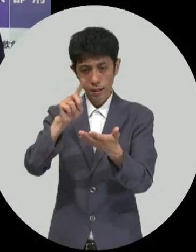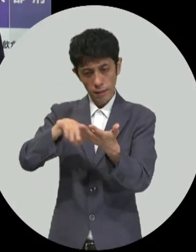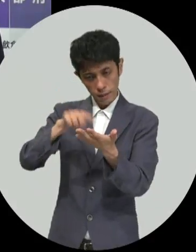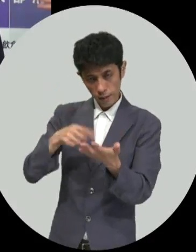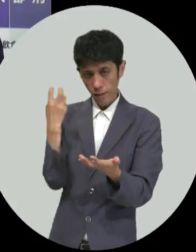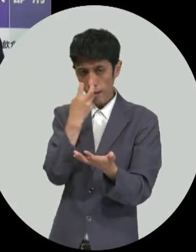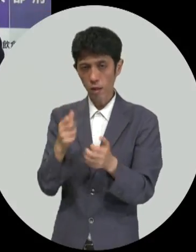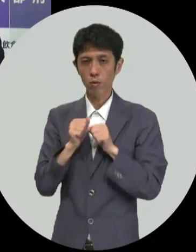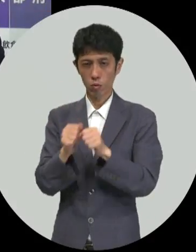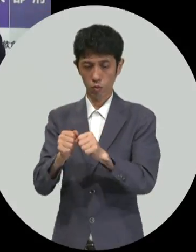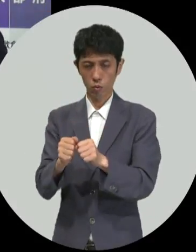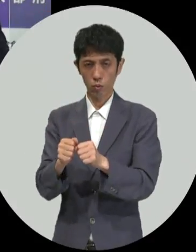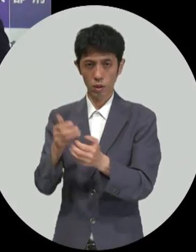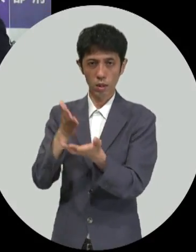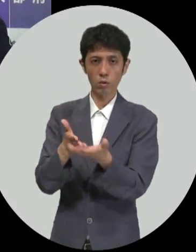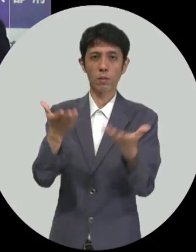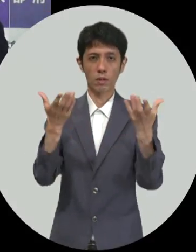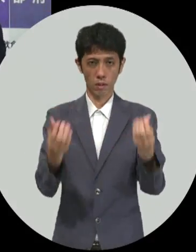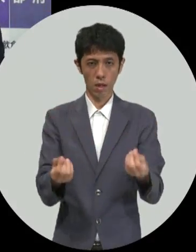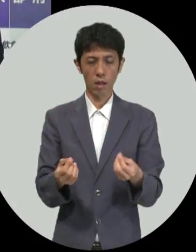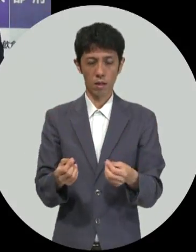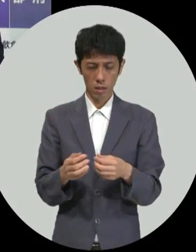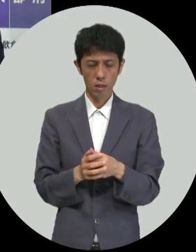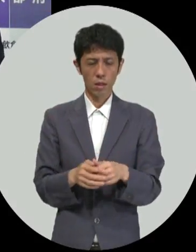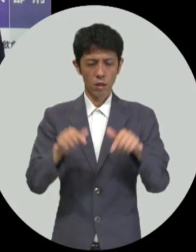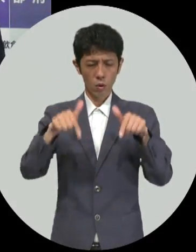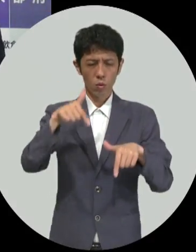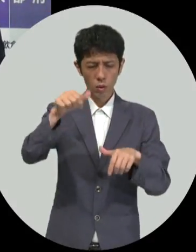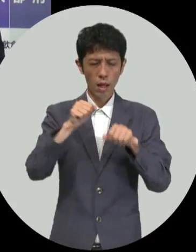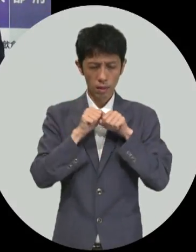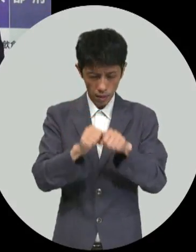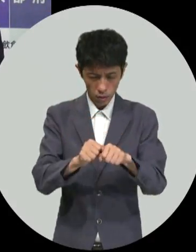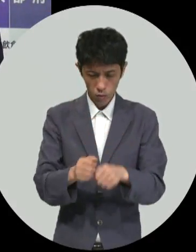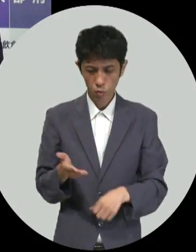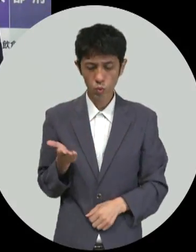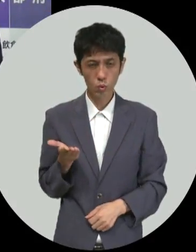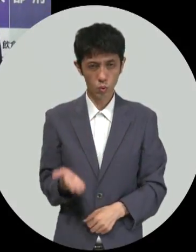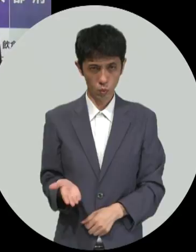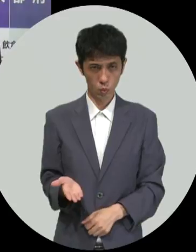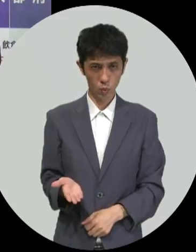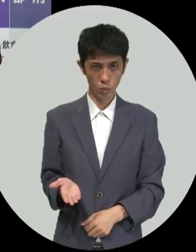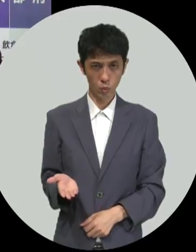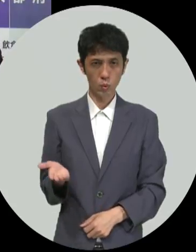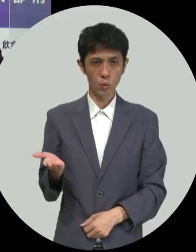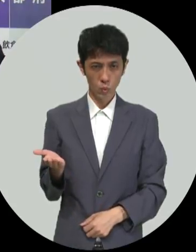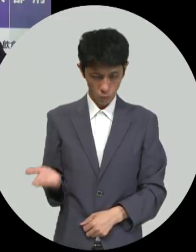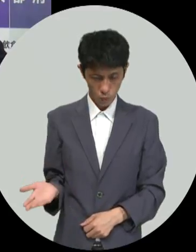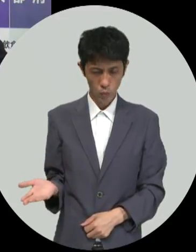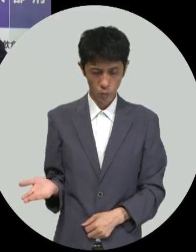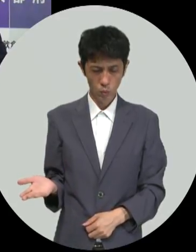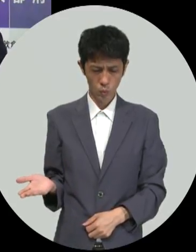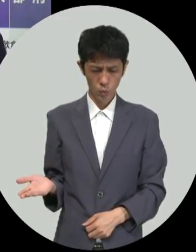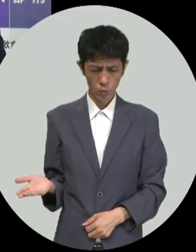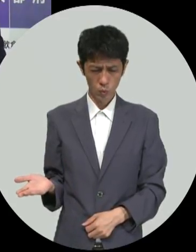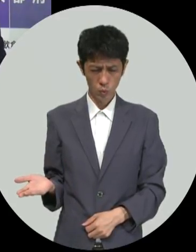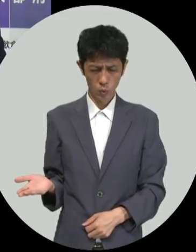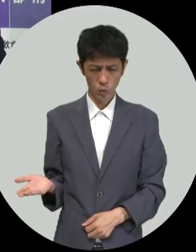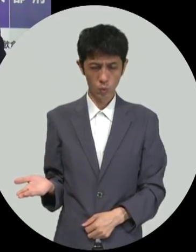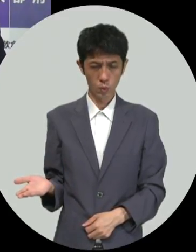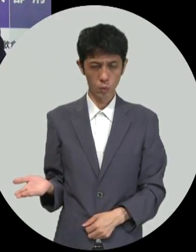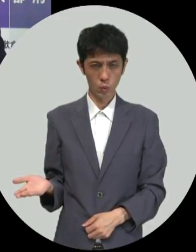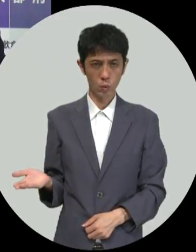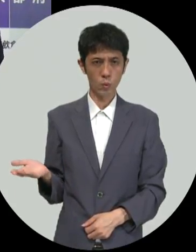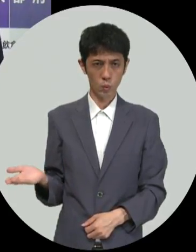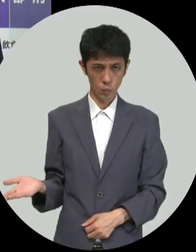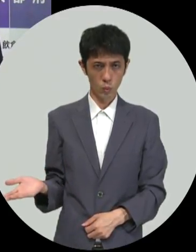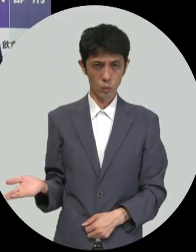から、例えば京都府が施工しております砂防工事とか、許認可している造成工事、また砂防堰堤とか大規模な